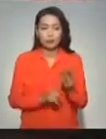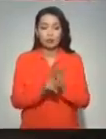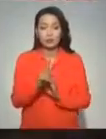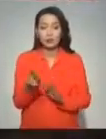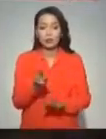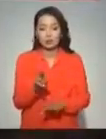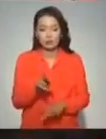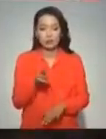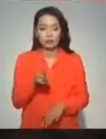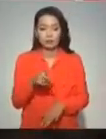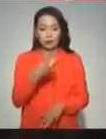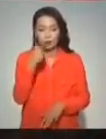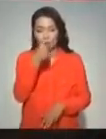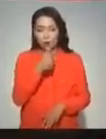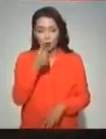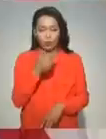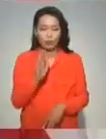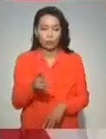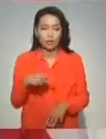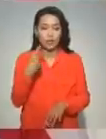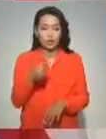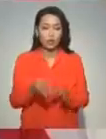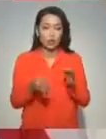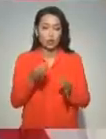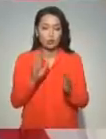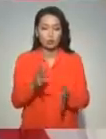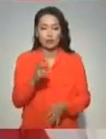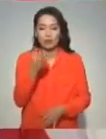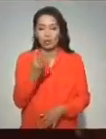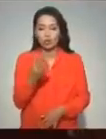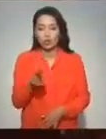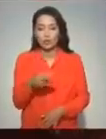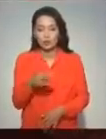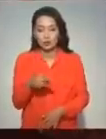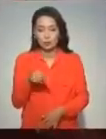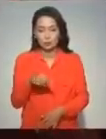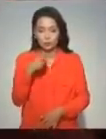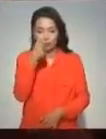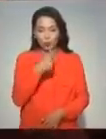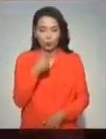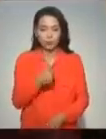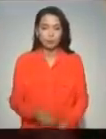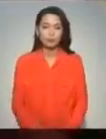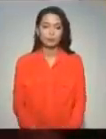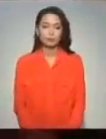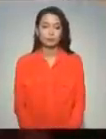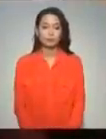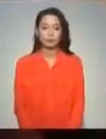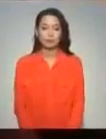январе 2024 года. Следующее заседание запланировано на 4 декабря нынешнего года. Анара Сюмбаева, Астана Таймс.